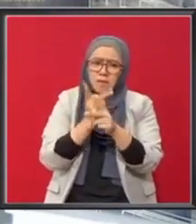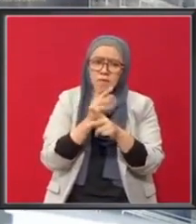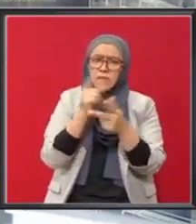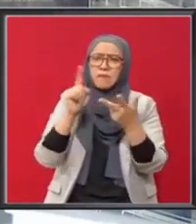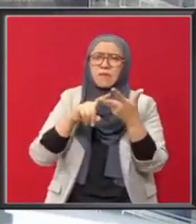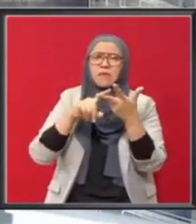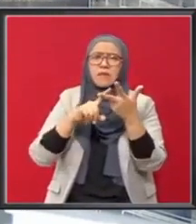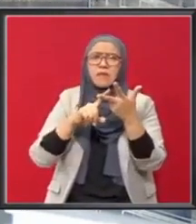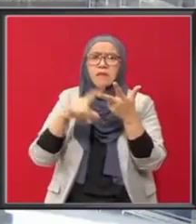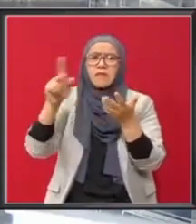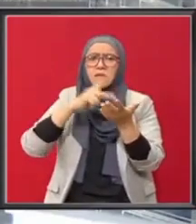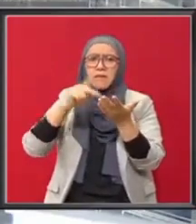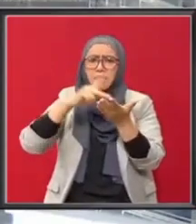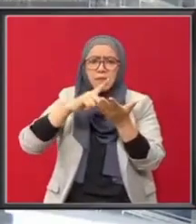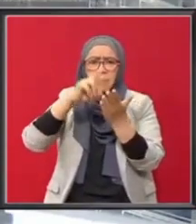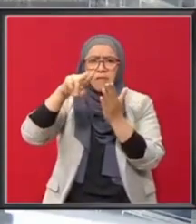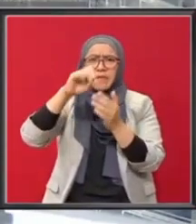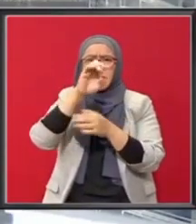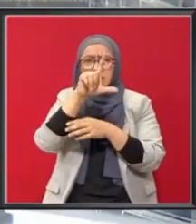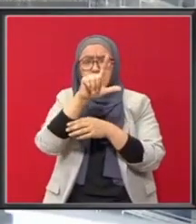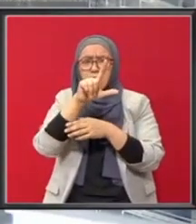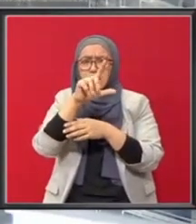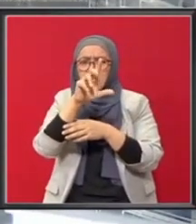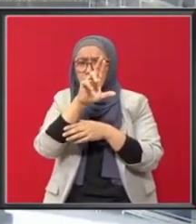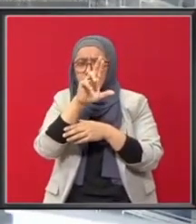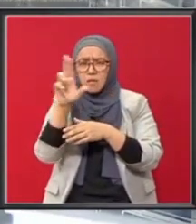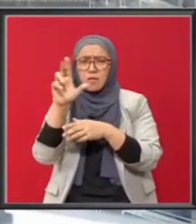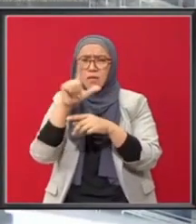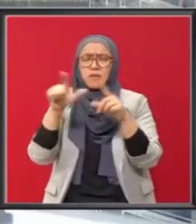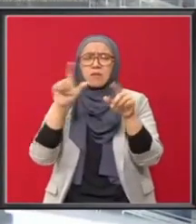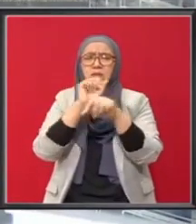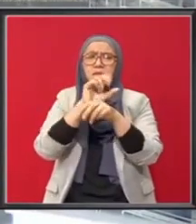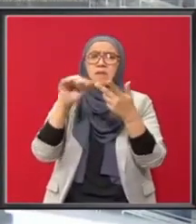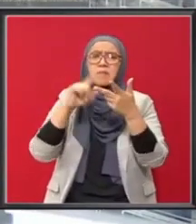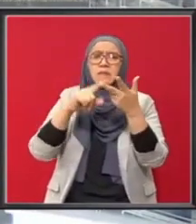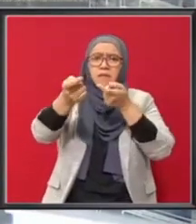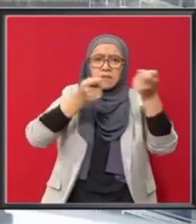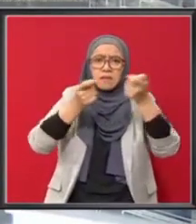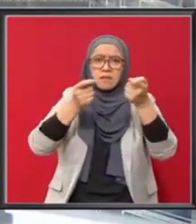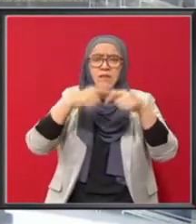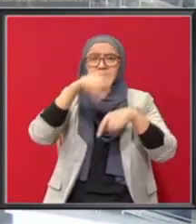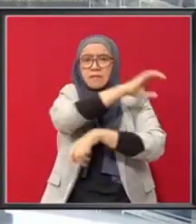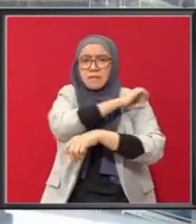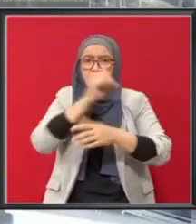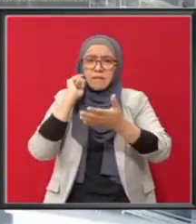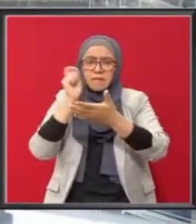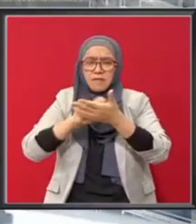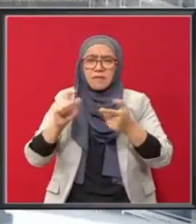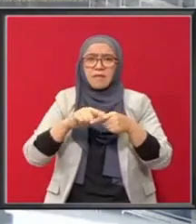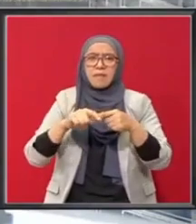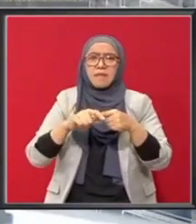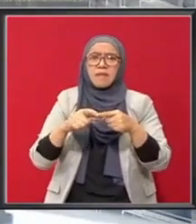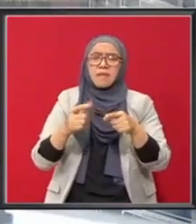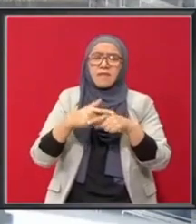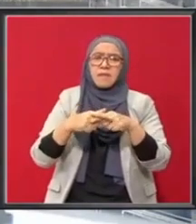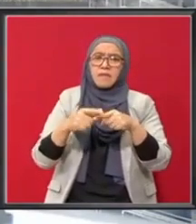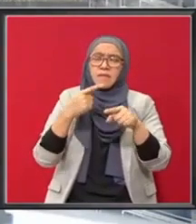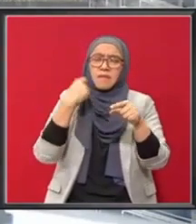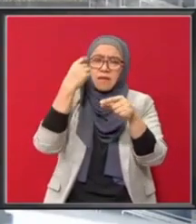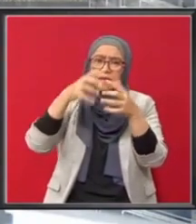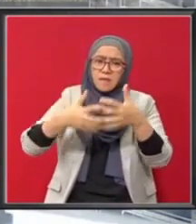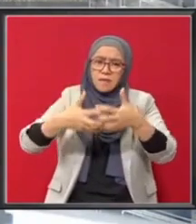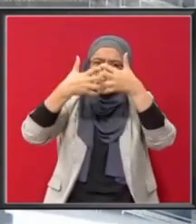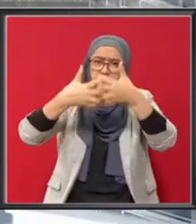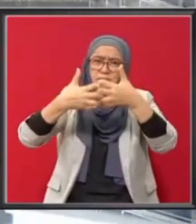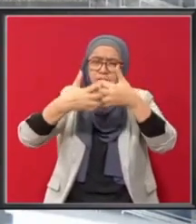Kemungkinan tidak akan berlaku lagi pada masa akan datang mstv negatif sekretris SMPN factories factory